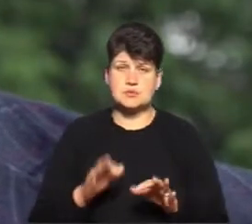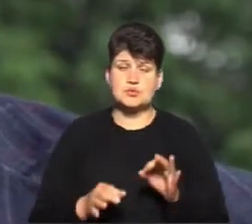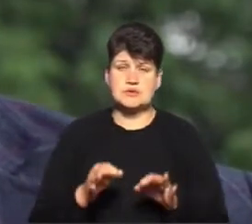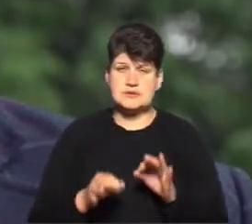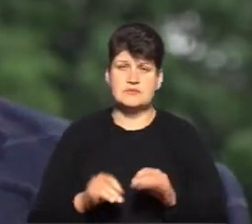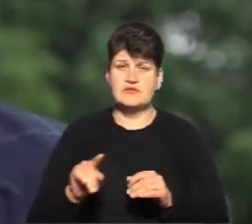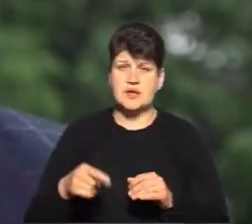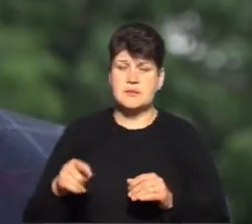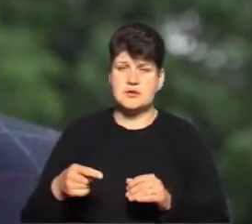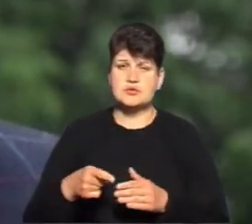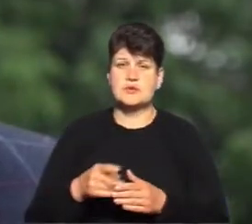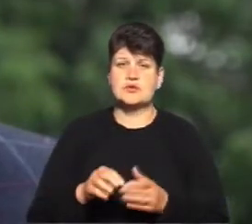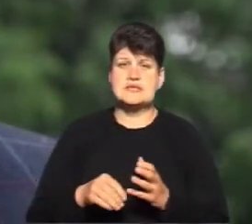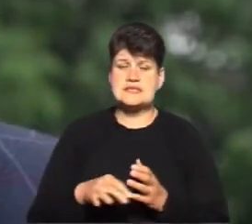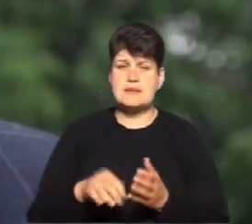землю затвердили і її